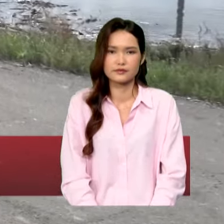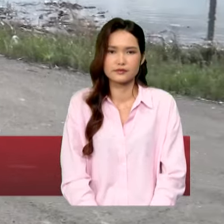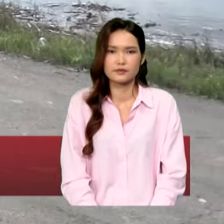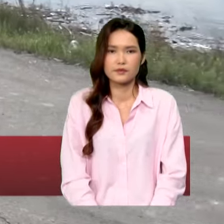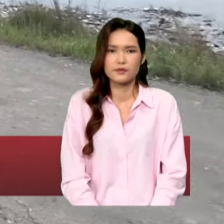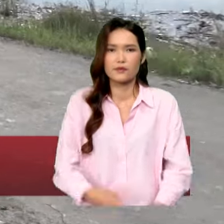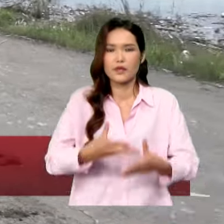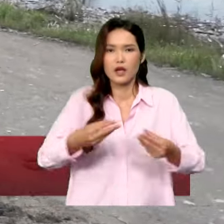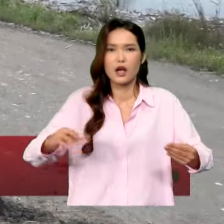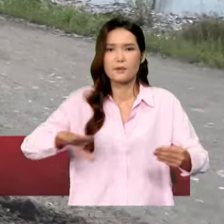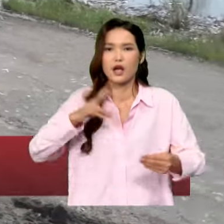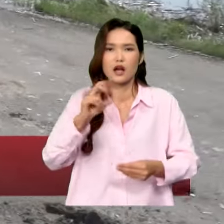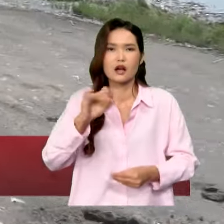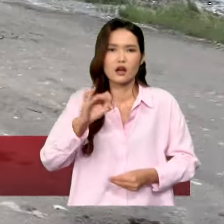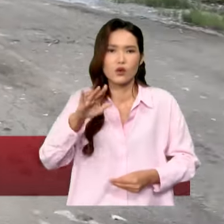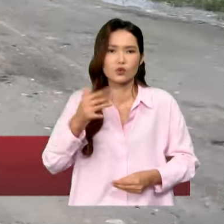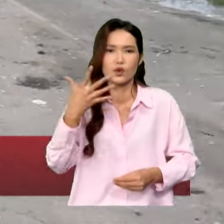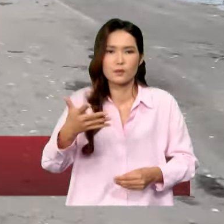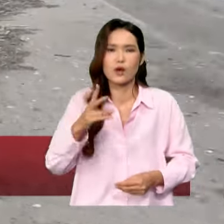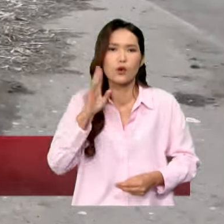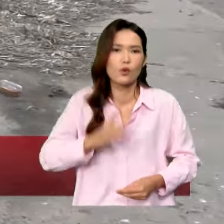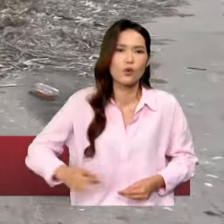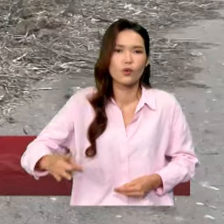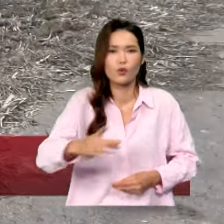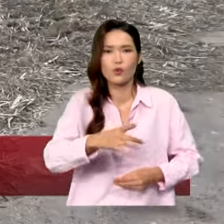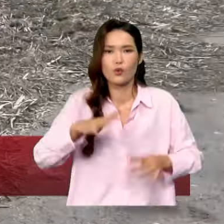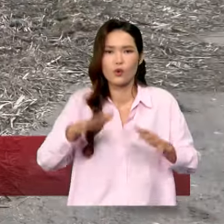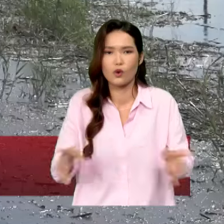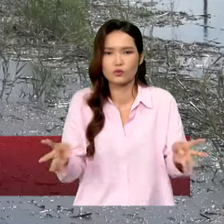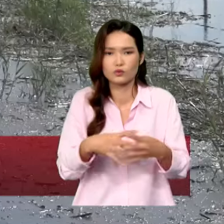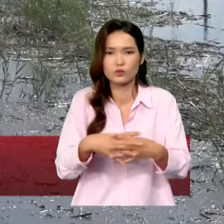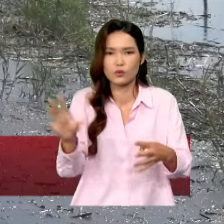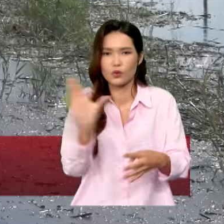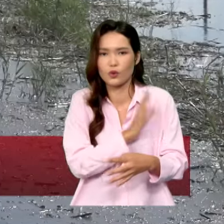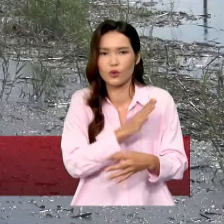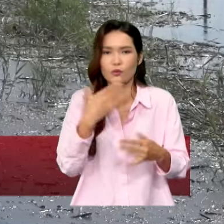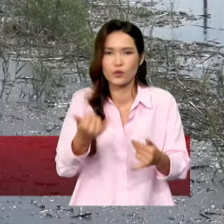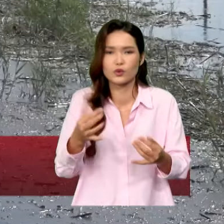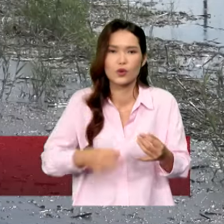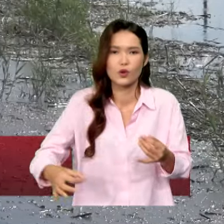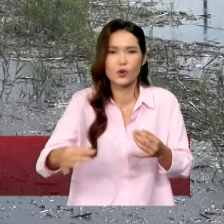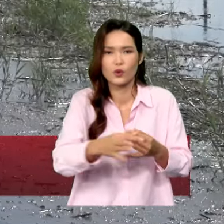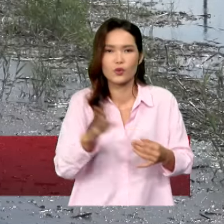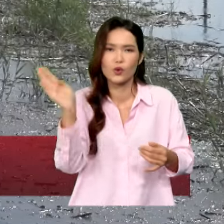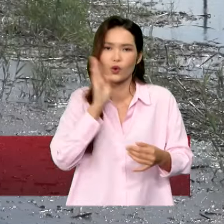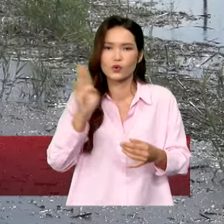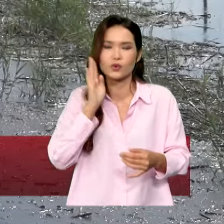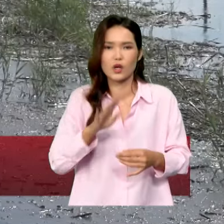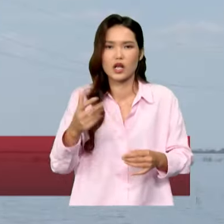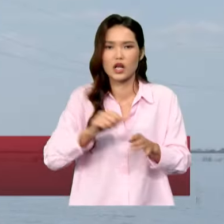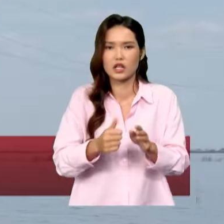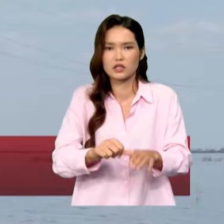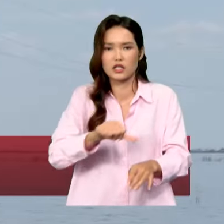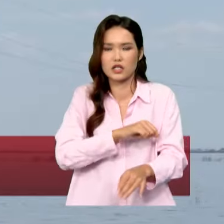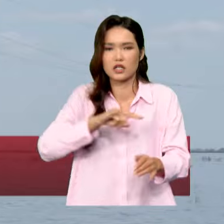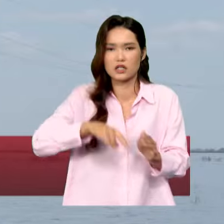Биыл көктемде Қарасу ауданындағы 5 көл арнасынан тасып қосылып кетті. Ауданды облыс орталығына жалғайтын жолдың 6 шақырымы